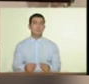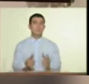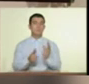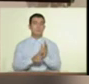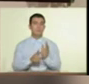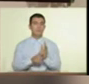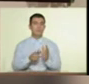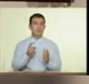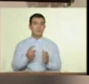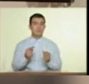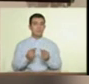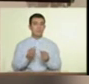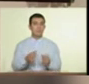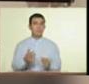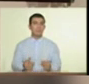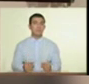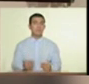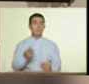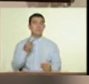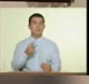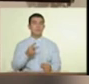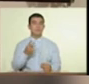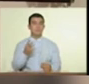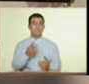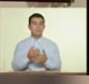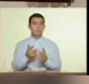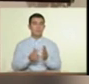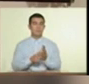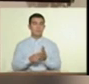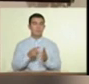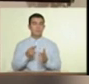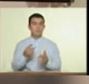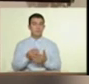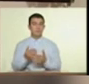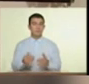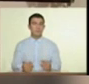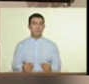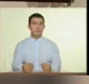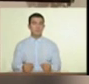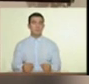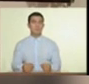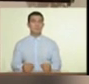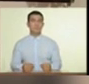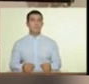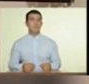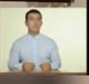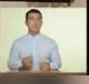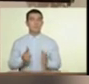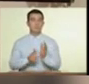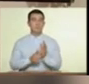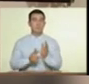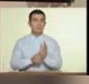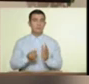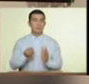7x teng bo'ladi 24 dan 17 ni ayirsak 7. Demak, 7 ni nechiga